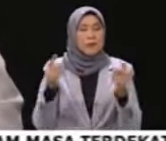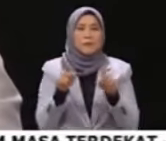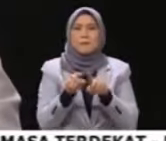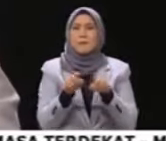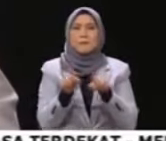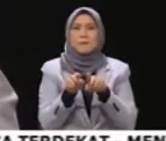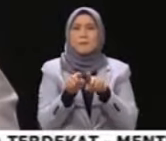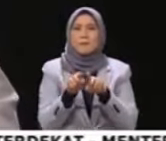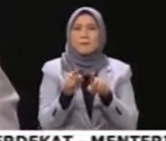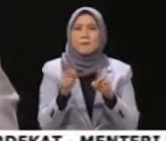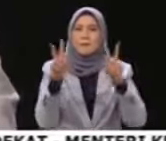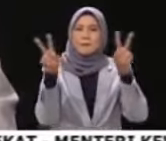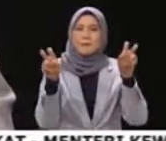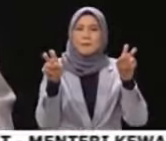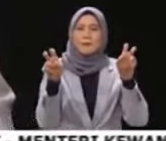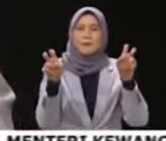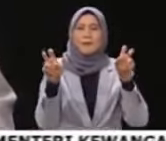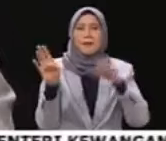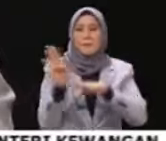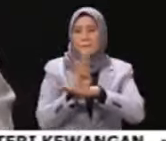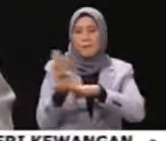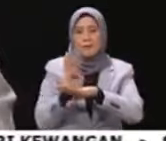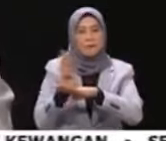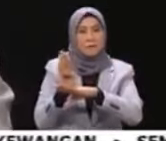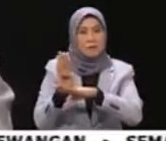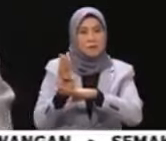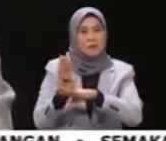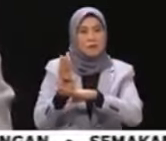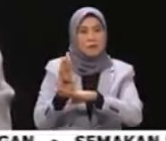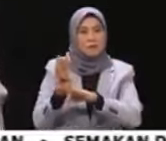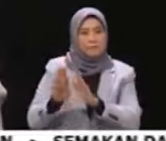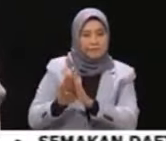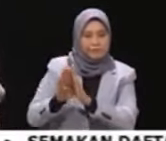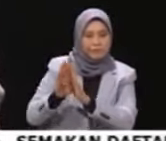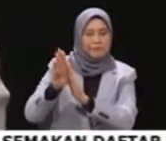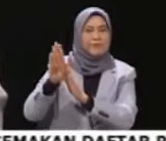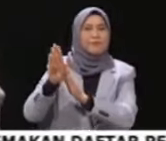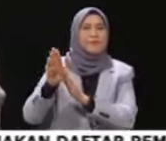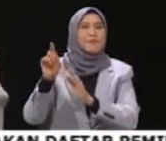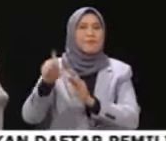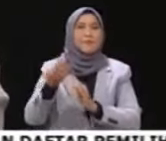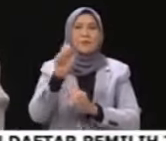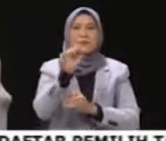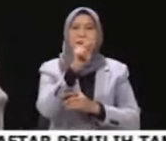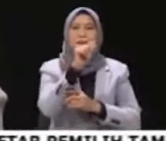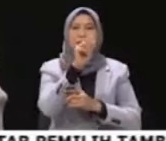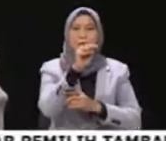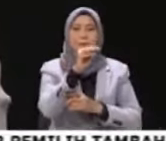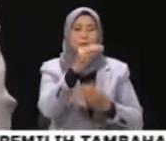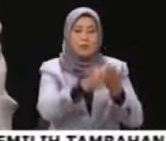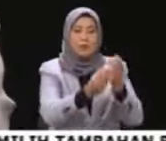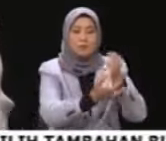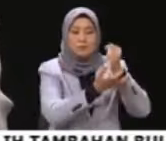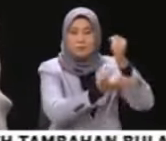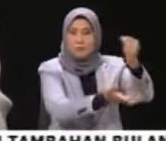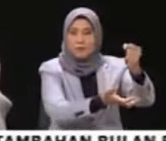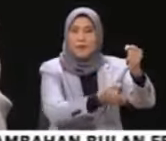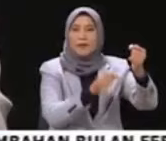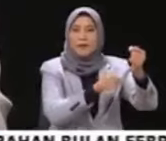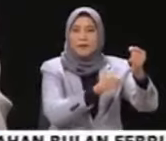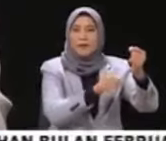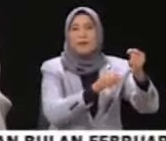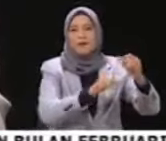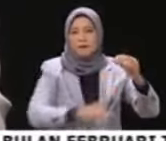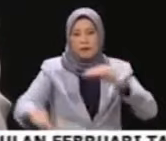satu orang panggil apa pemberdayaan kepada mereka itu perlu melalui skim yang ada, kita ada duit, kita mesti